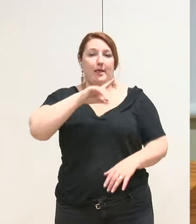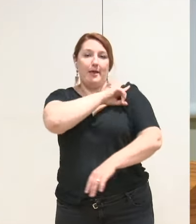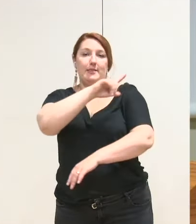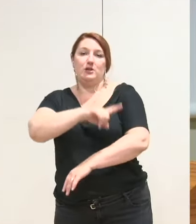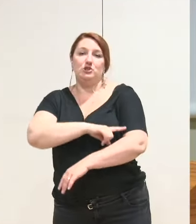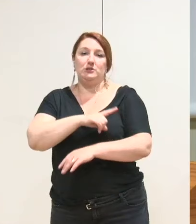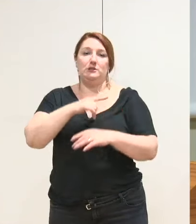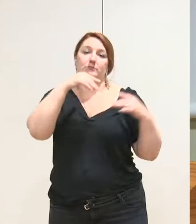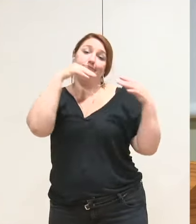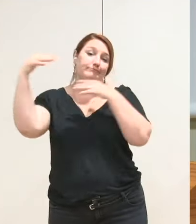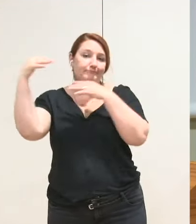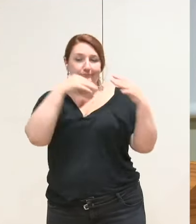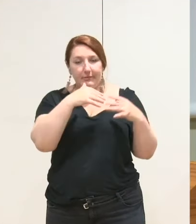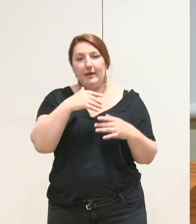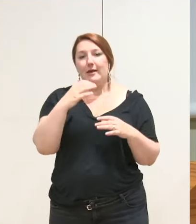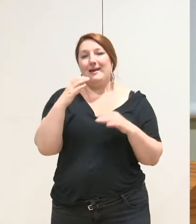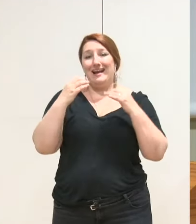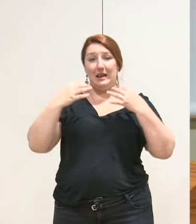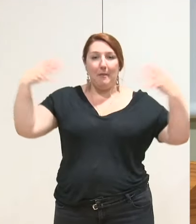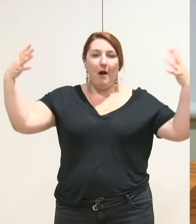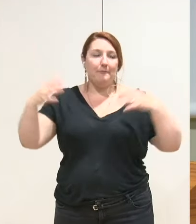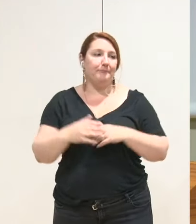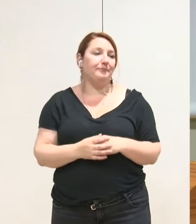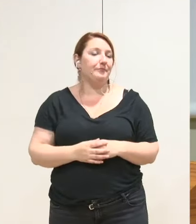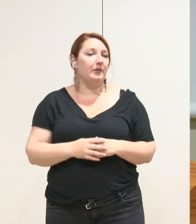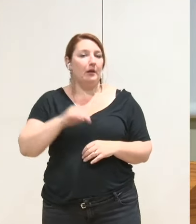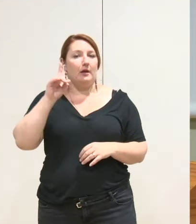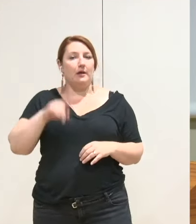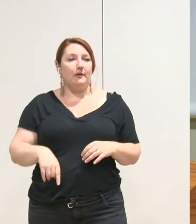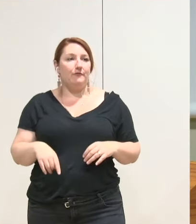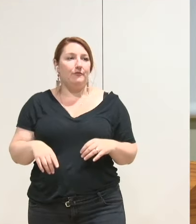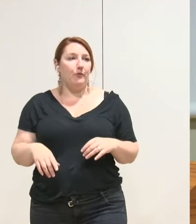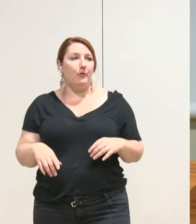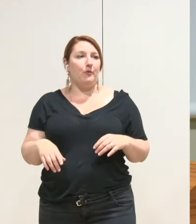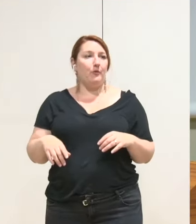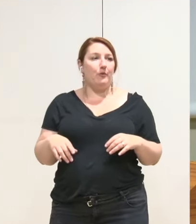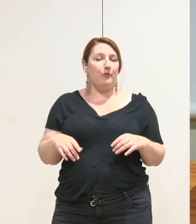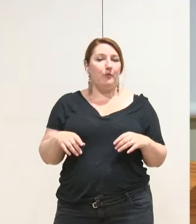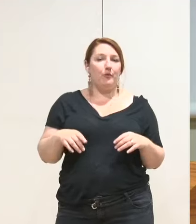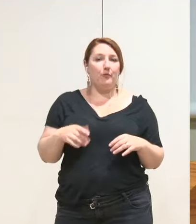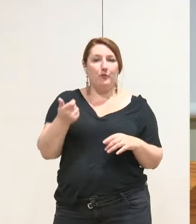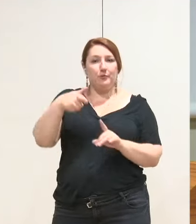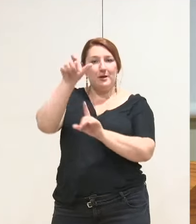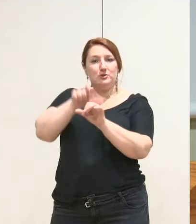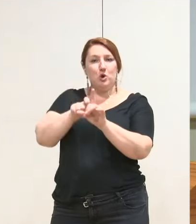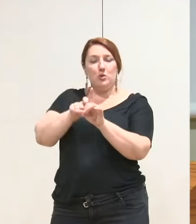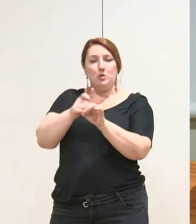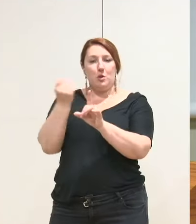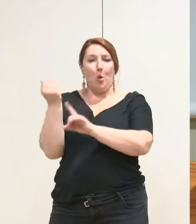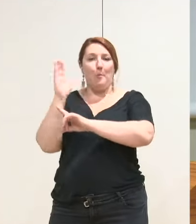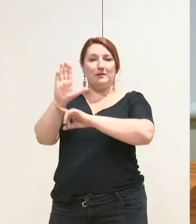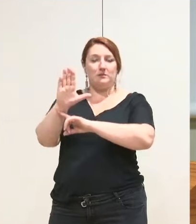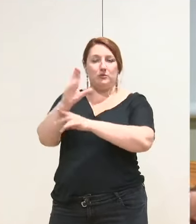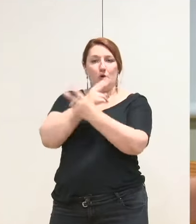climat et il nous faut désigner un représentant aux